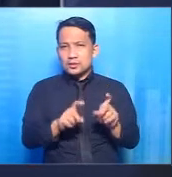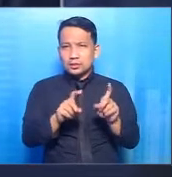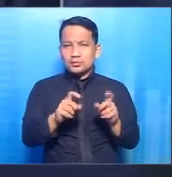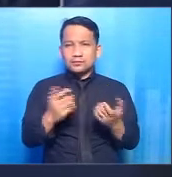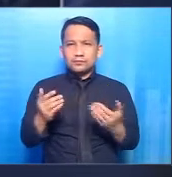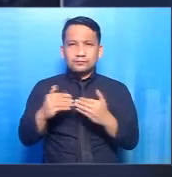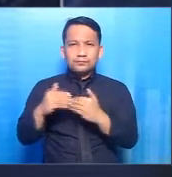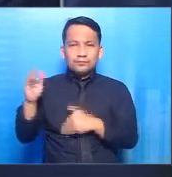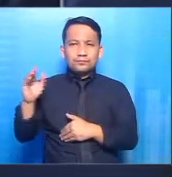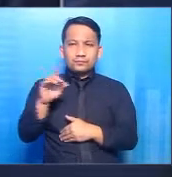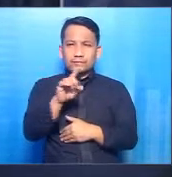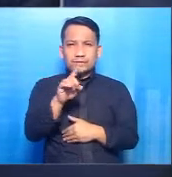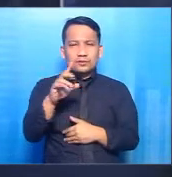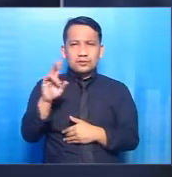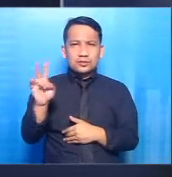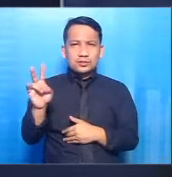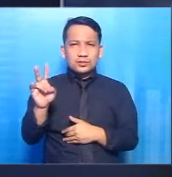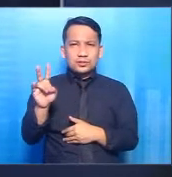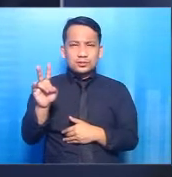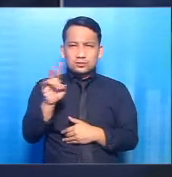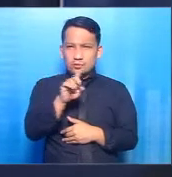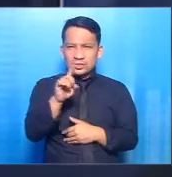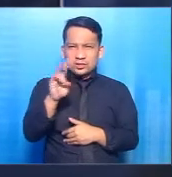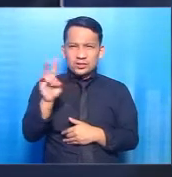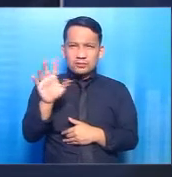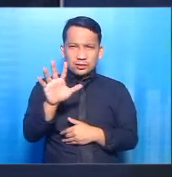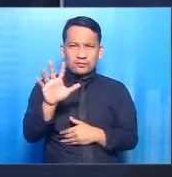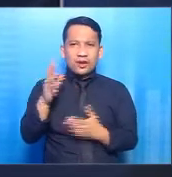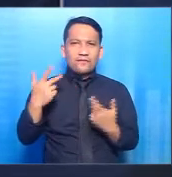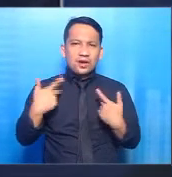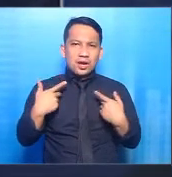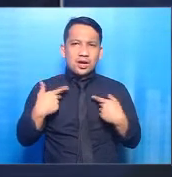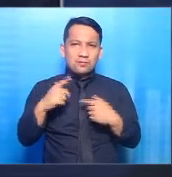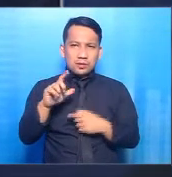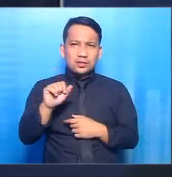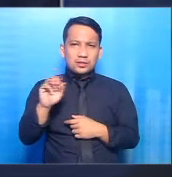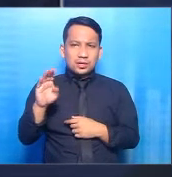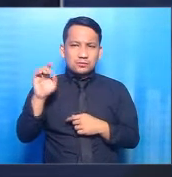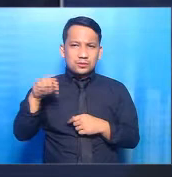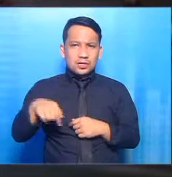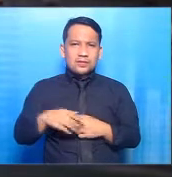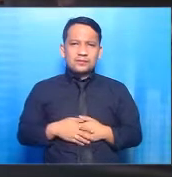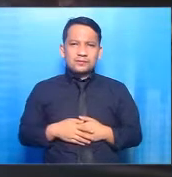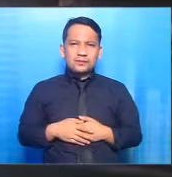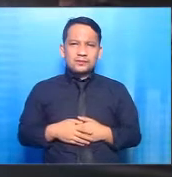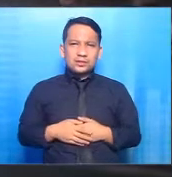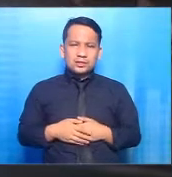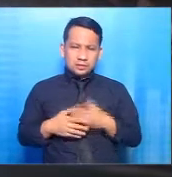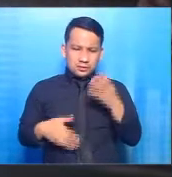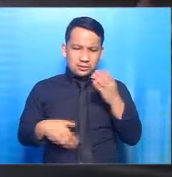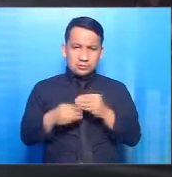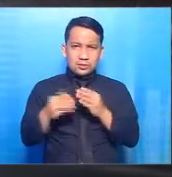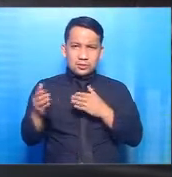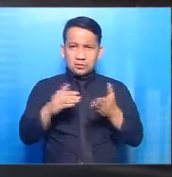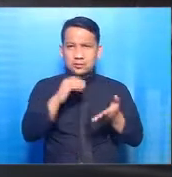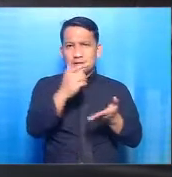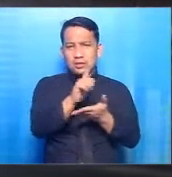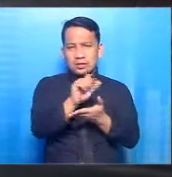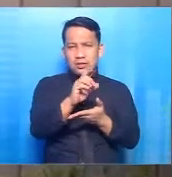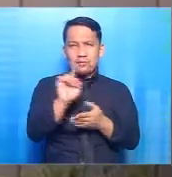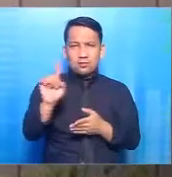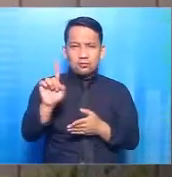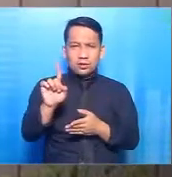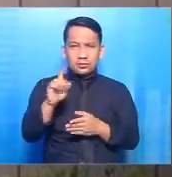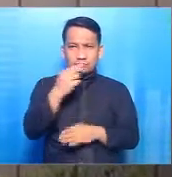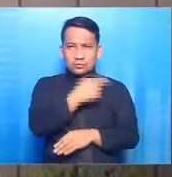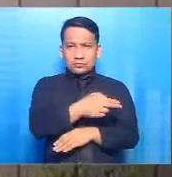laboratory, ngayon ay higit 200 na ang lisensyadong COVID-19 laboratory sa Pilipinas. Nakapag-setup na rin ng One Hospital